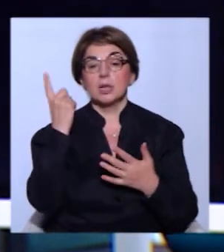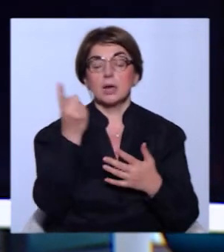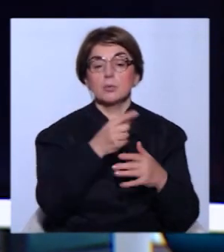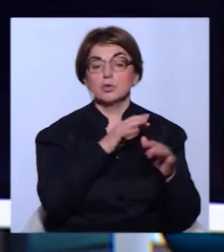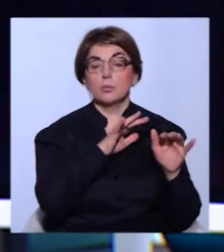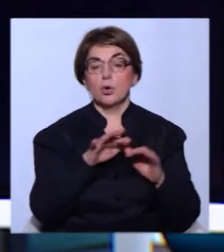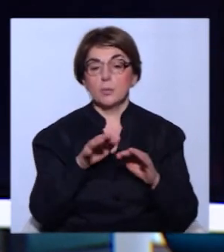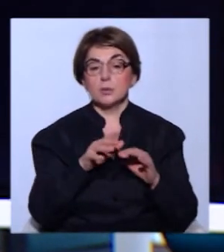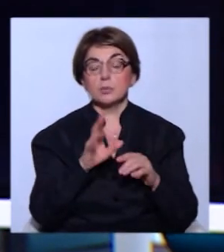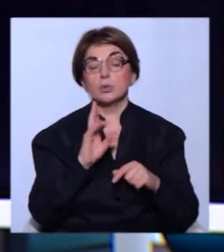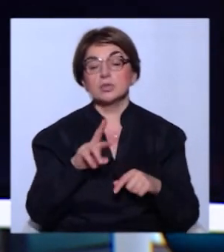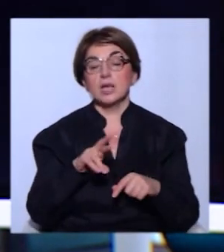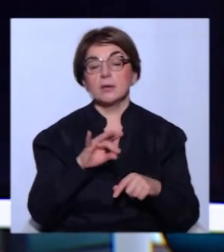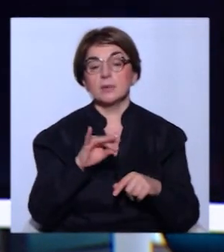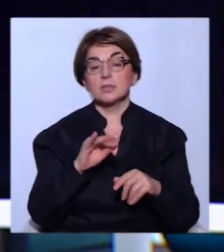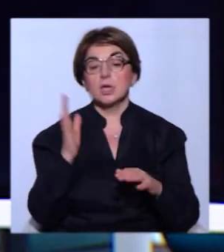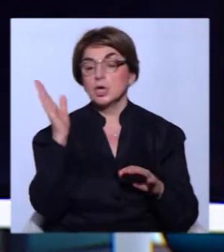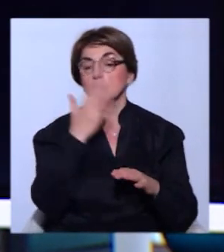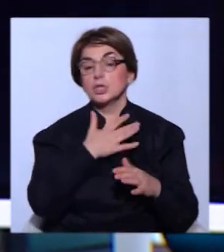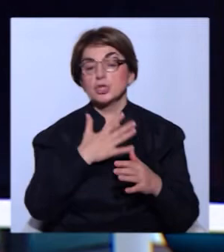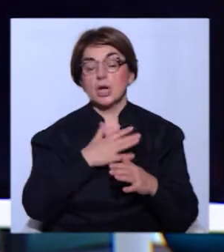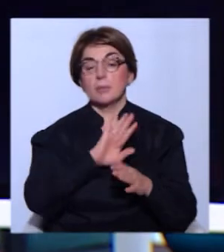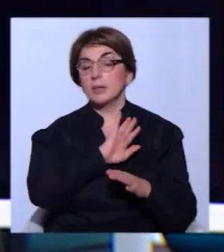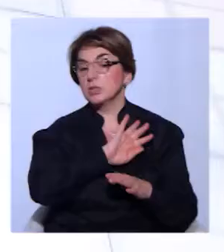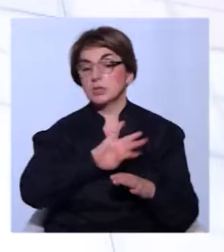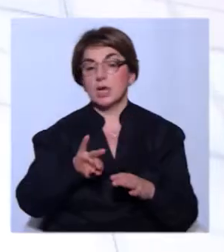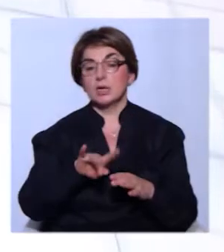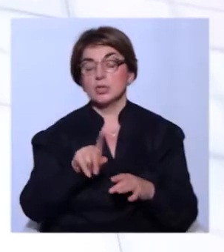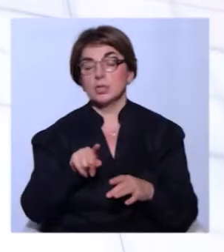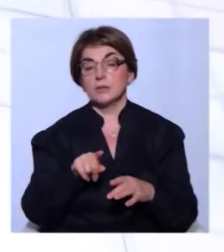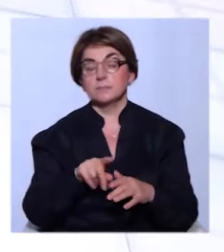მიმდინარე პროცესები, დენიტრიფიკაცია აუცილებლად არის უკვე